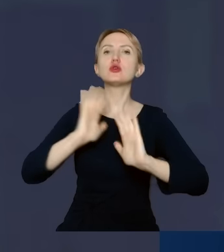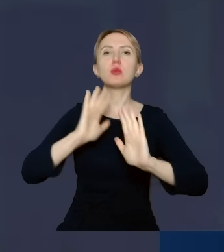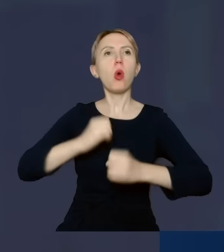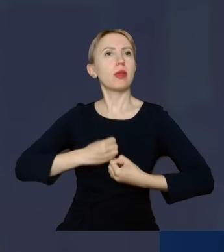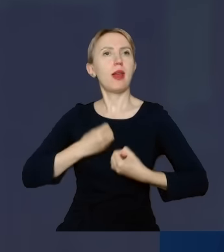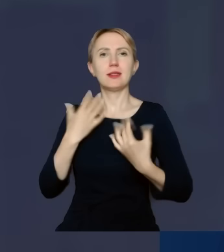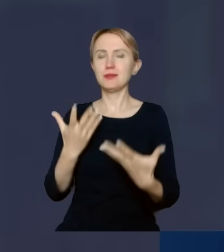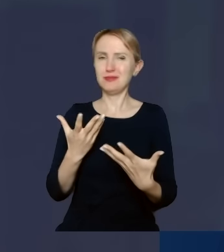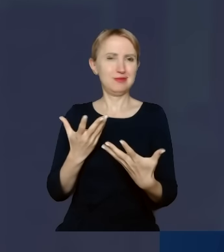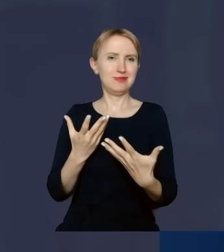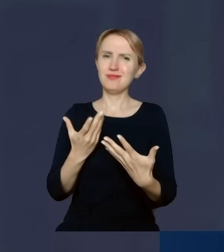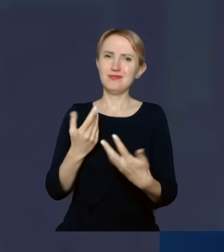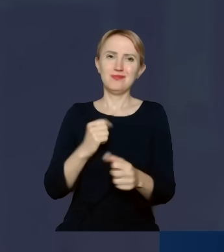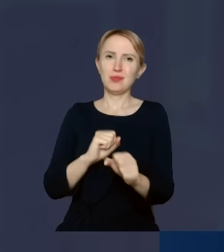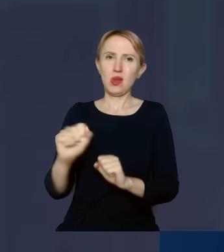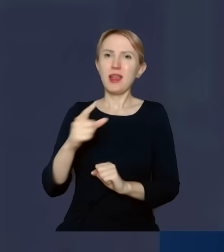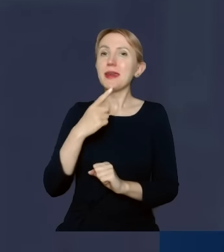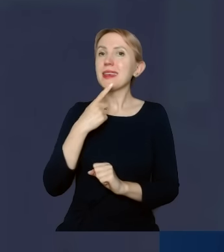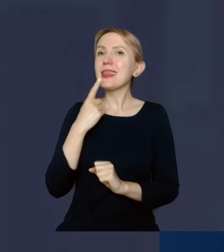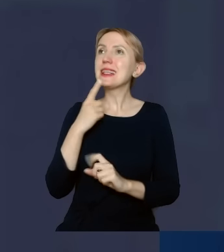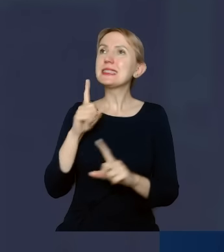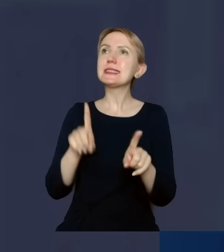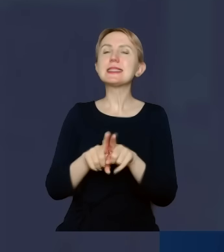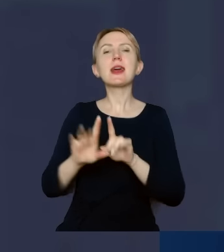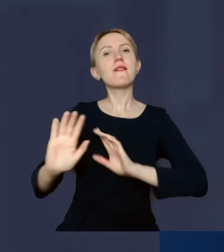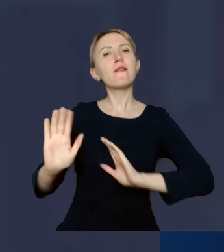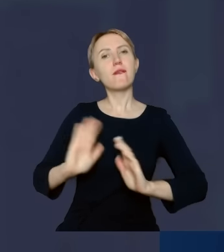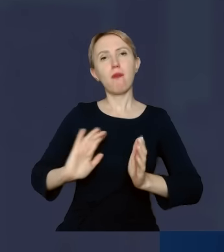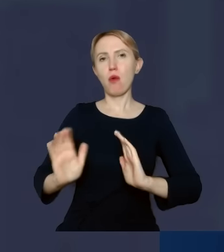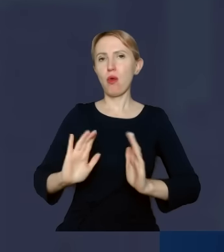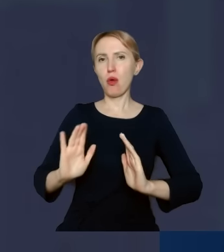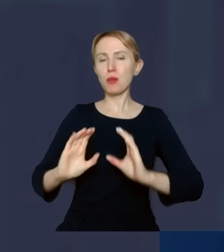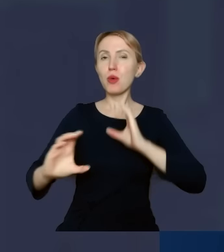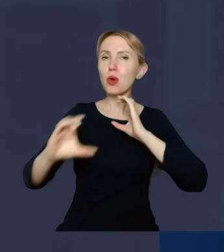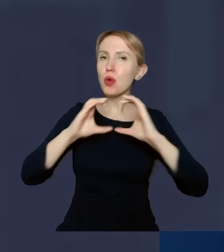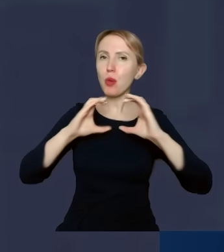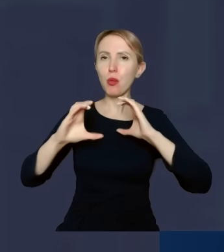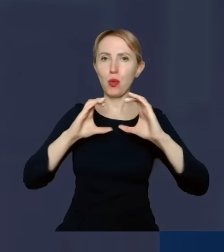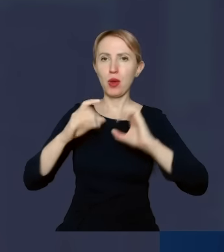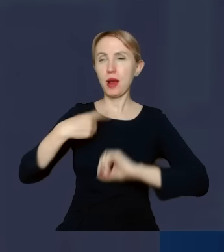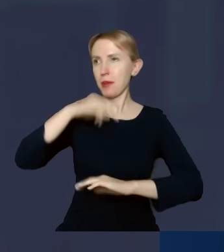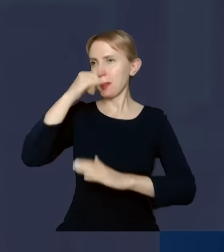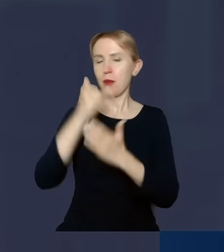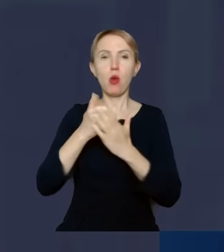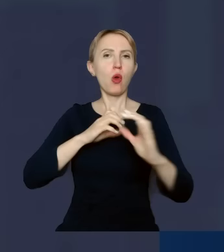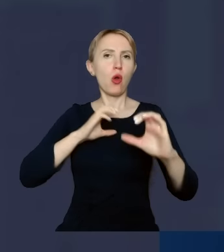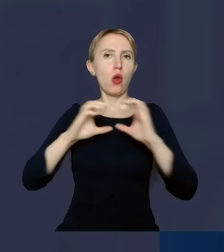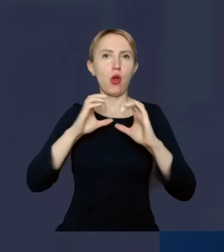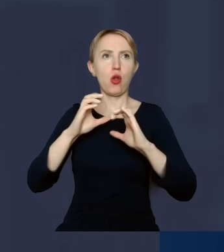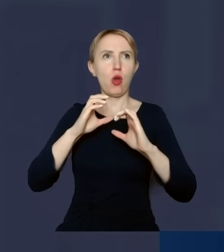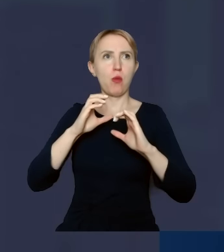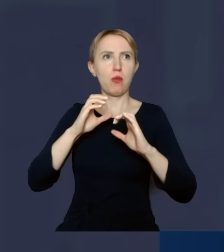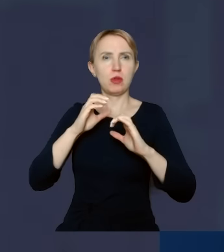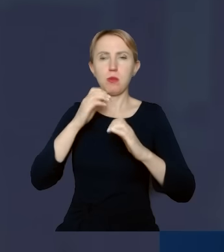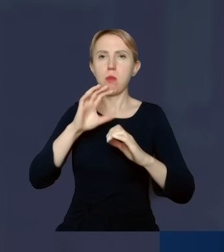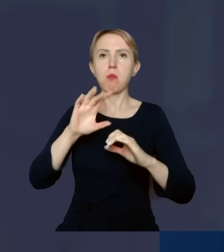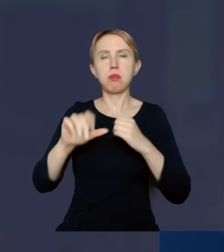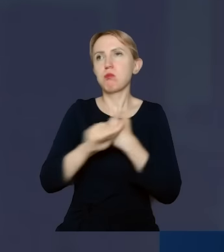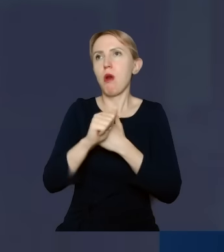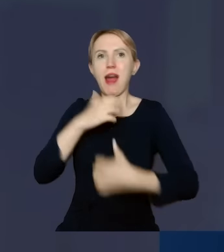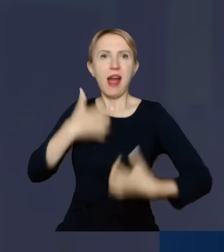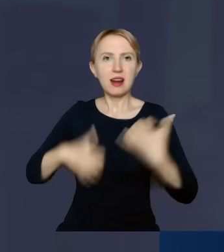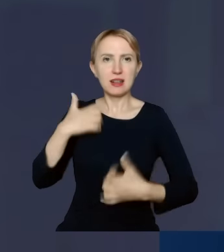jest tak. Język jest też pewną formą komunikacji. Nie możemy się komunikować przez agresję, dlatego że to